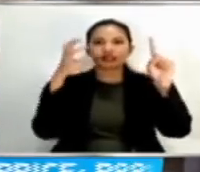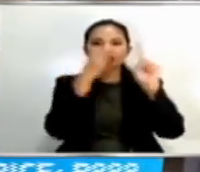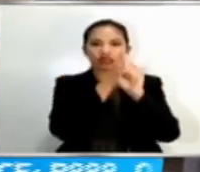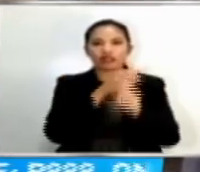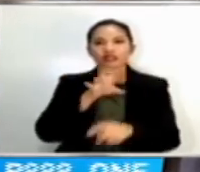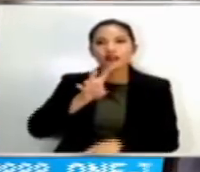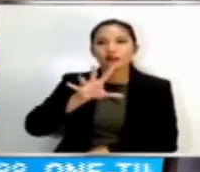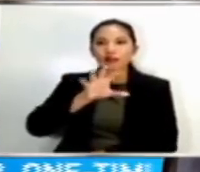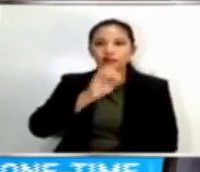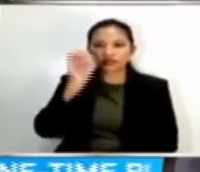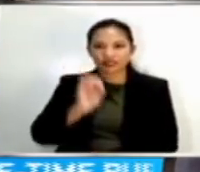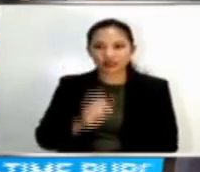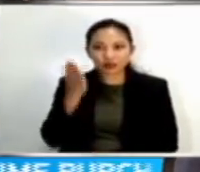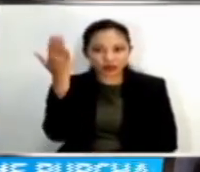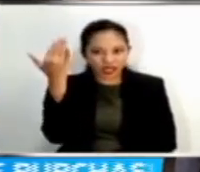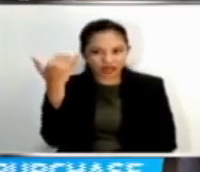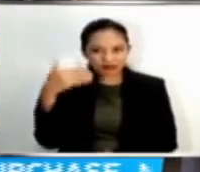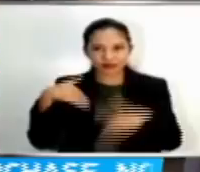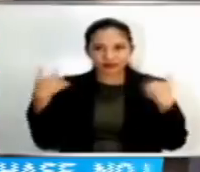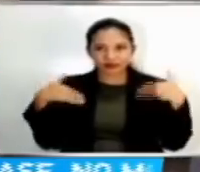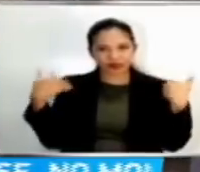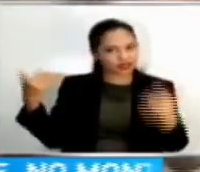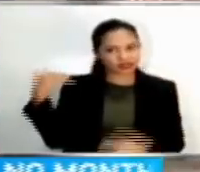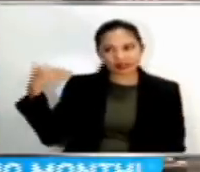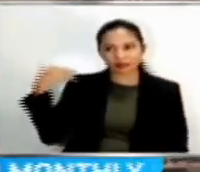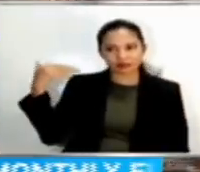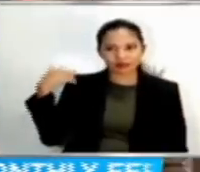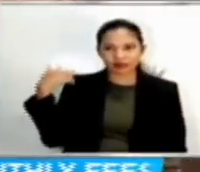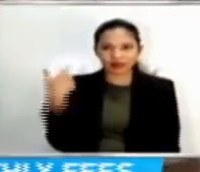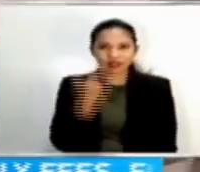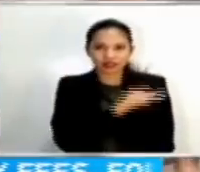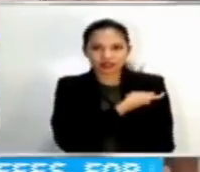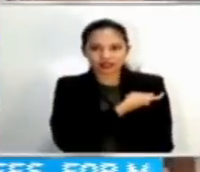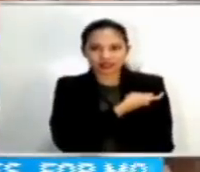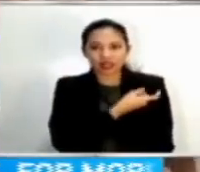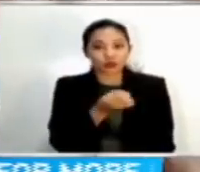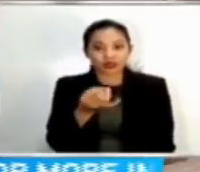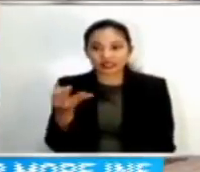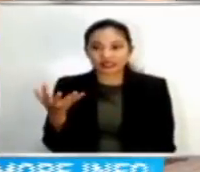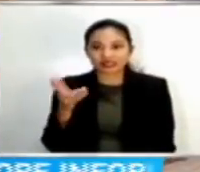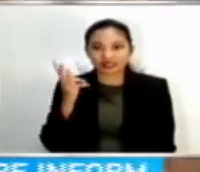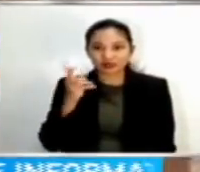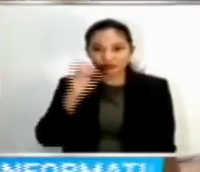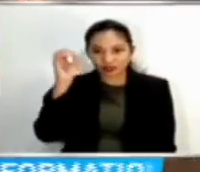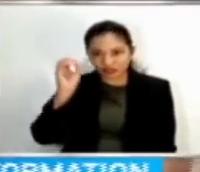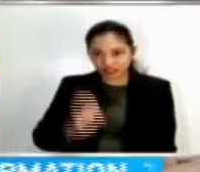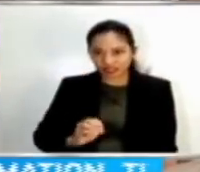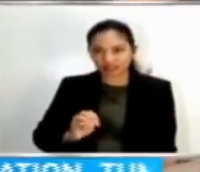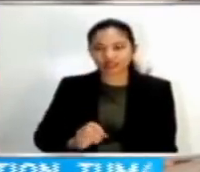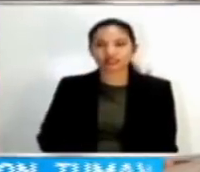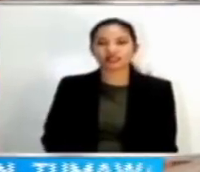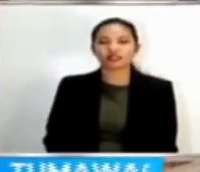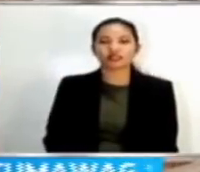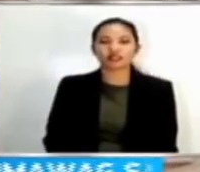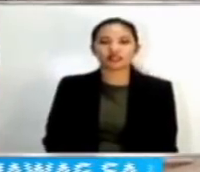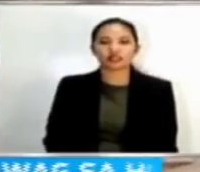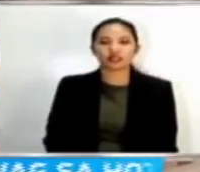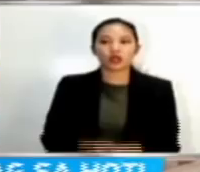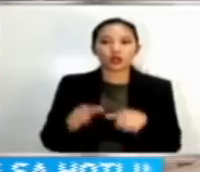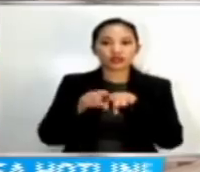mga bata, that's mm-mm. almost 30%. Tapos meron pa rin yung vaccine hesitancy